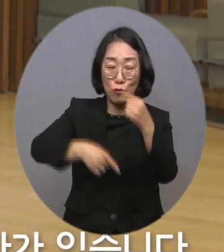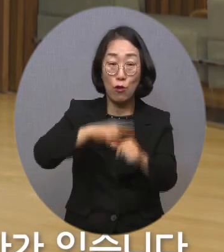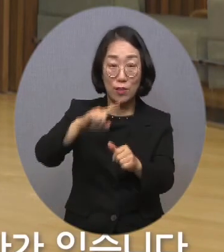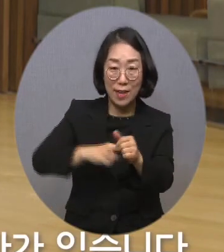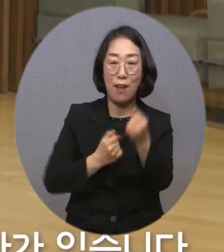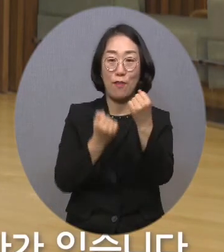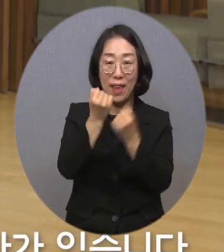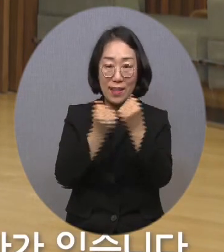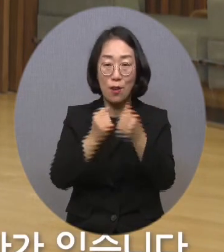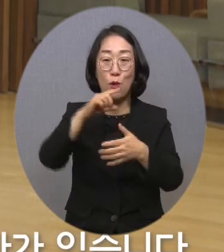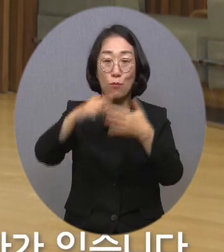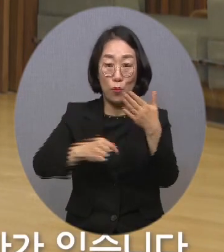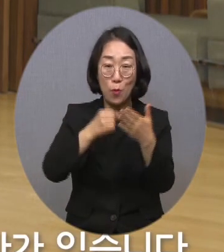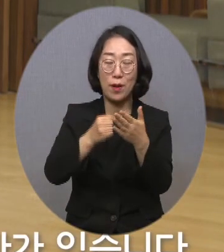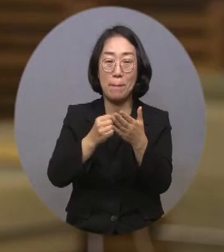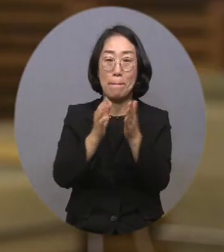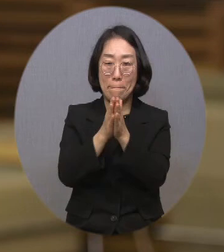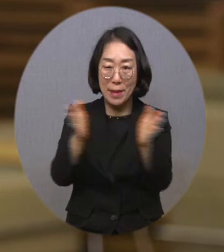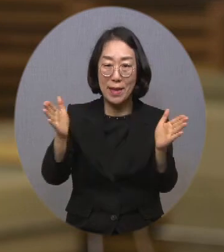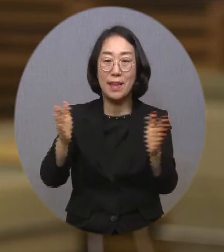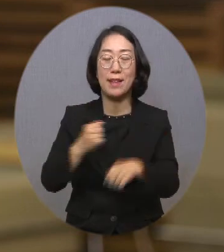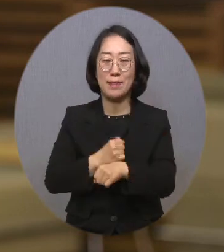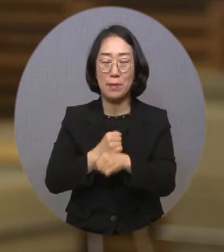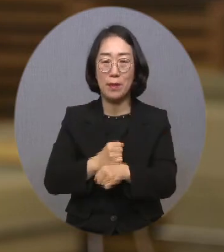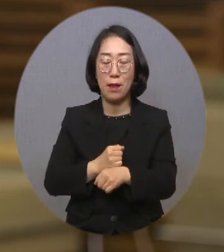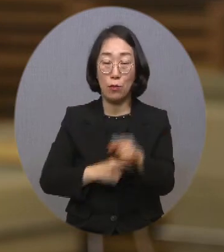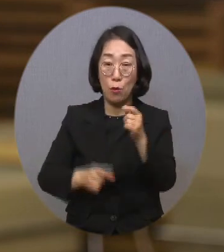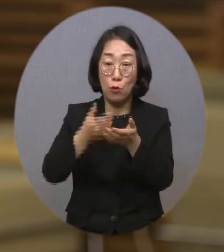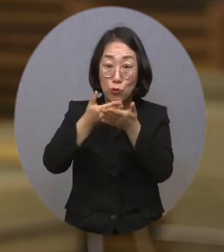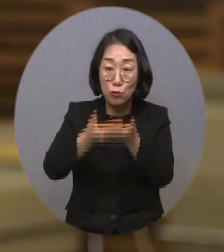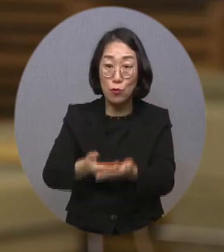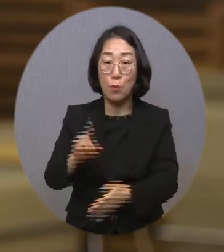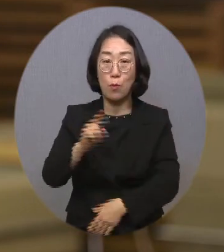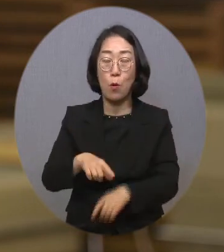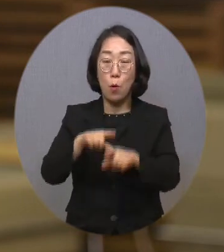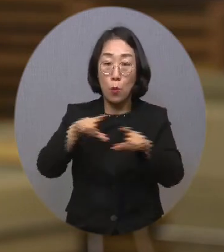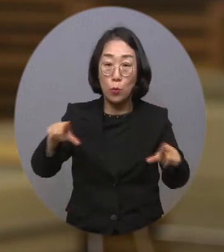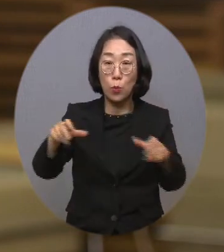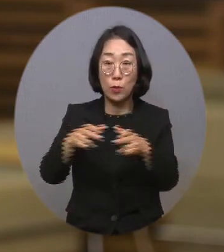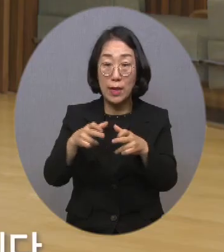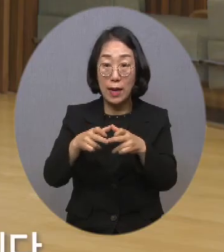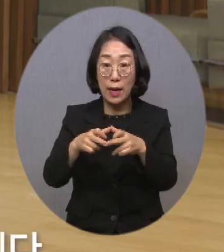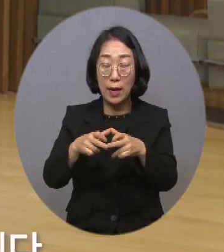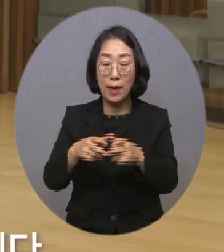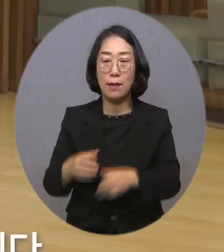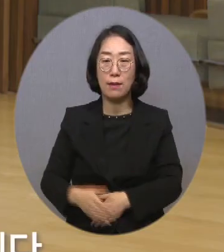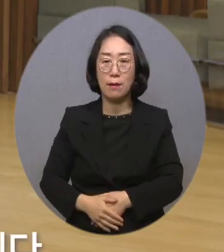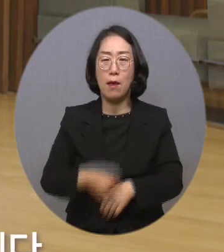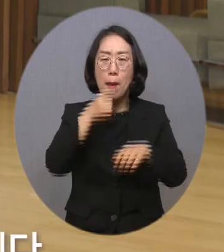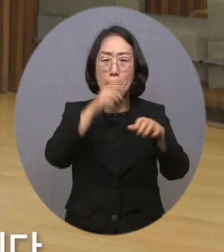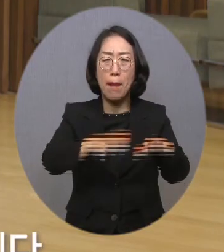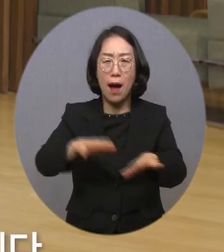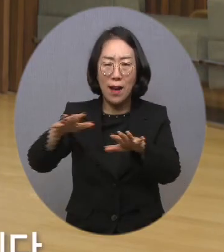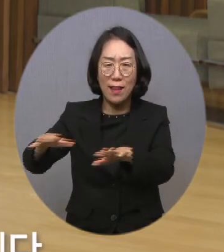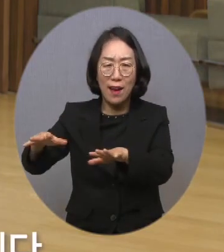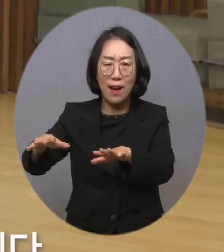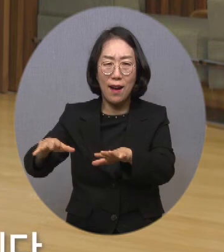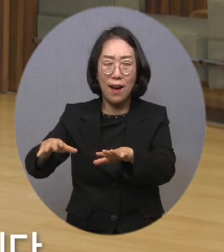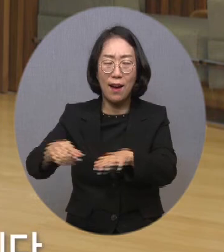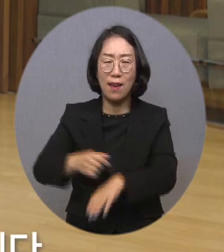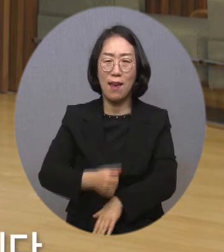해설 프로그램을 진행한 바가 있습니다. 또 하나 더 의미 있는 사업은 일반 장애인들이 사실 바다, 이 물을